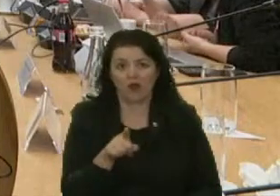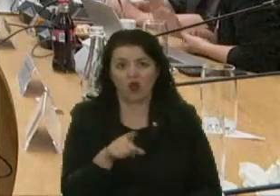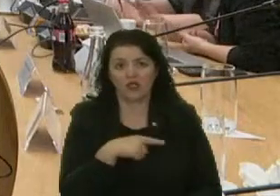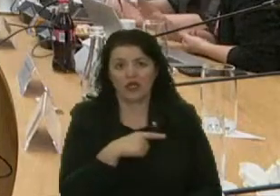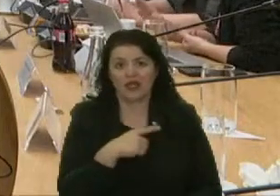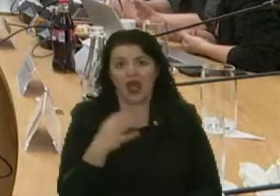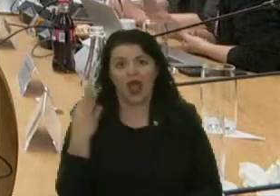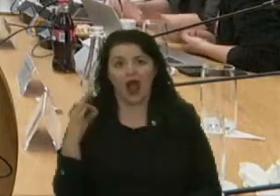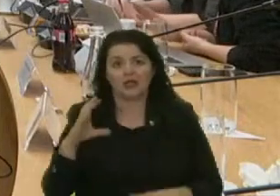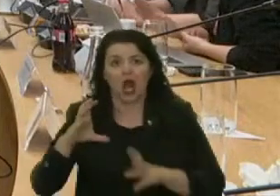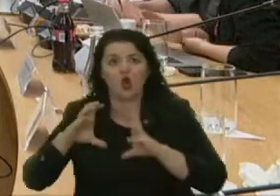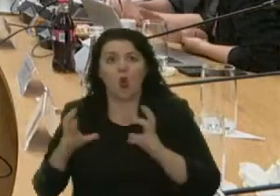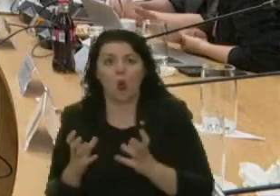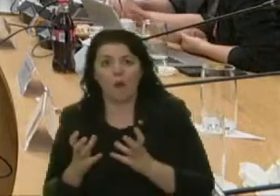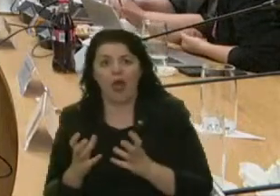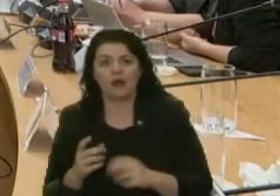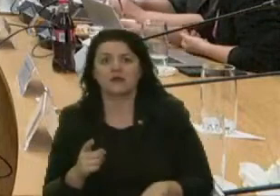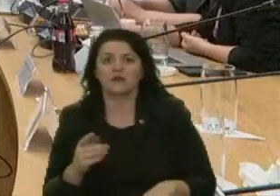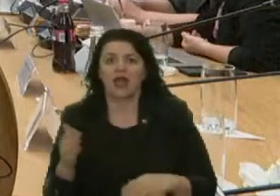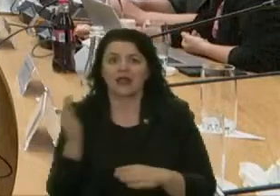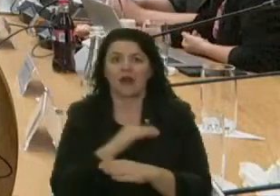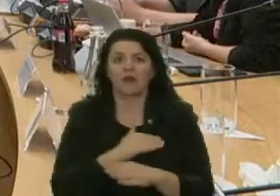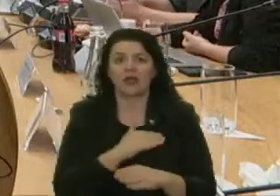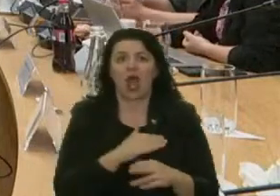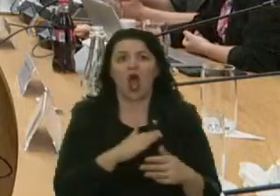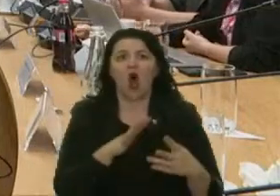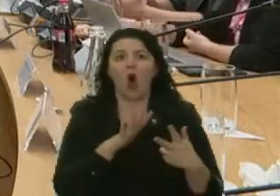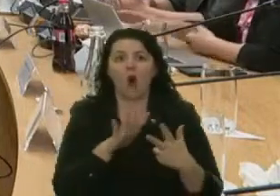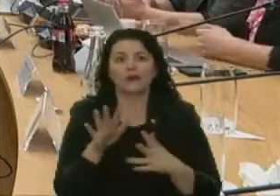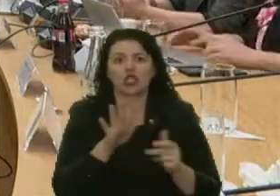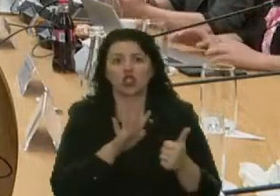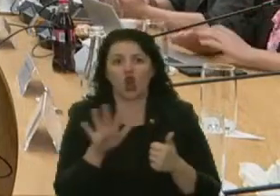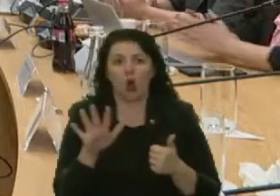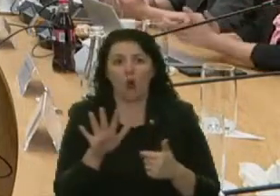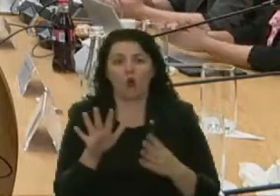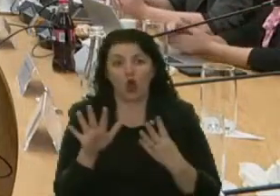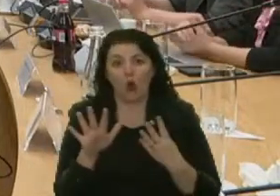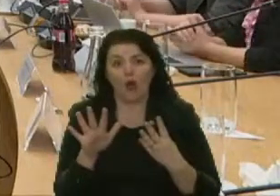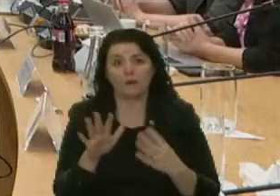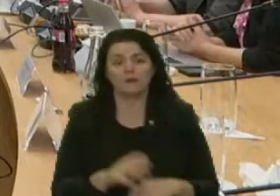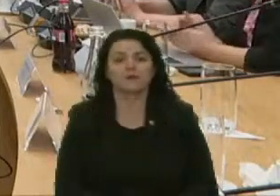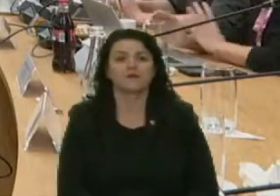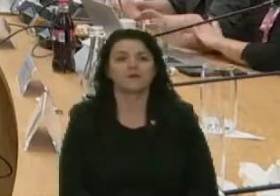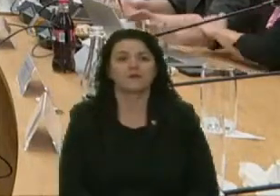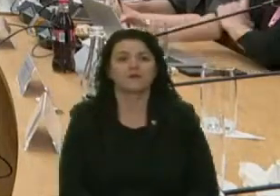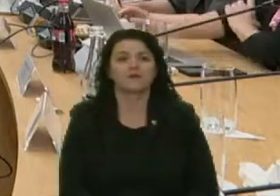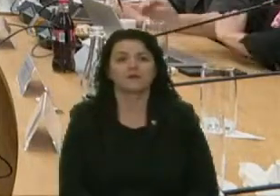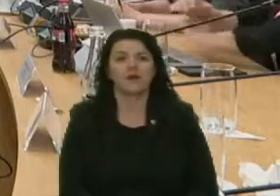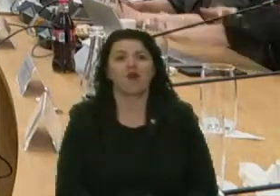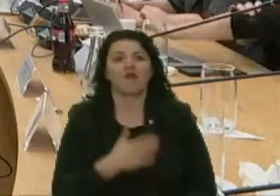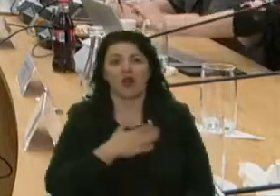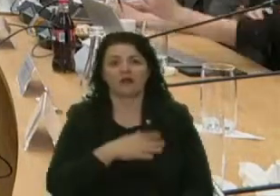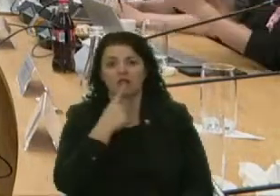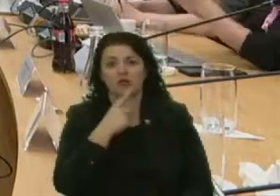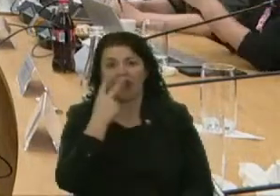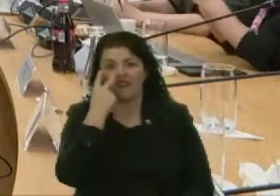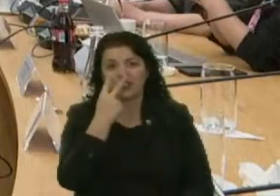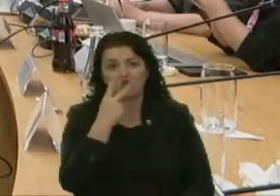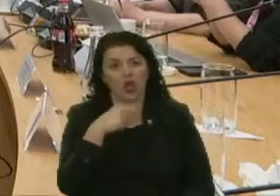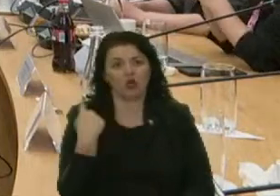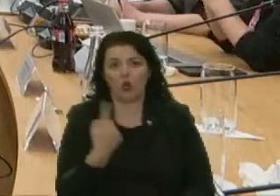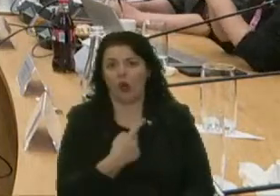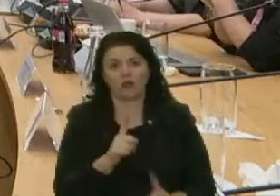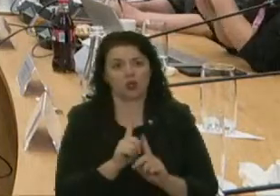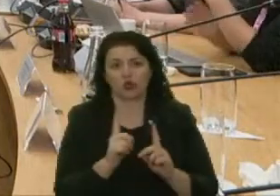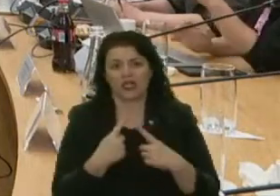din altă lume și chiar dinainte de 89 Mulțumesc doamna consilier trebuie să intervin aici să vă spun că viziunea noastră nu este